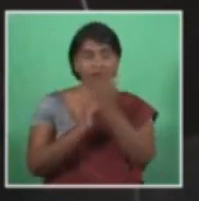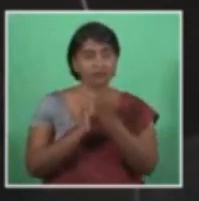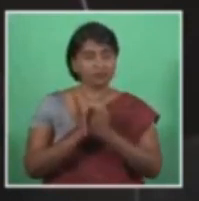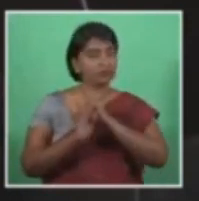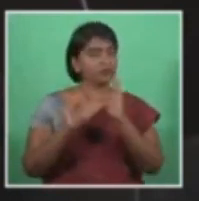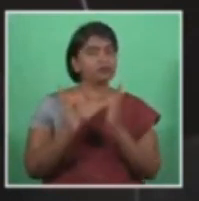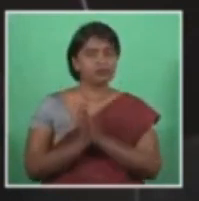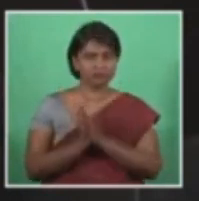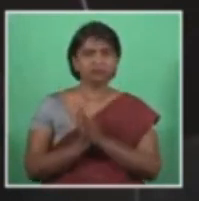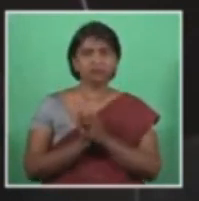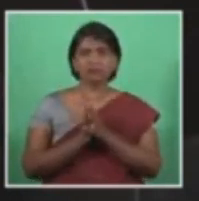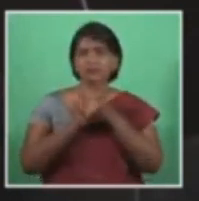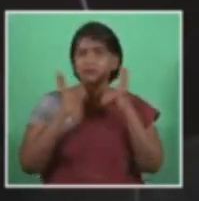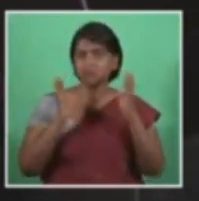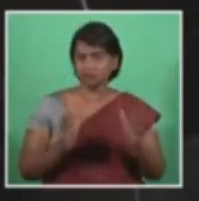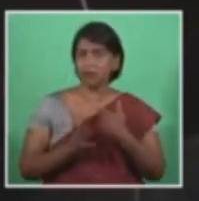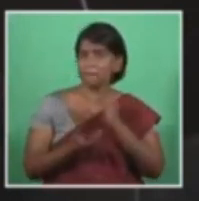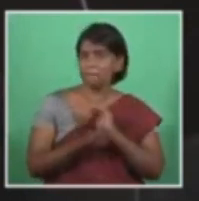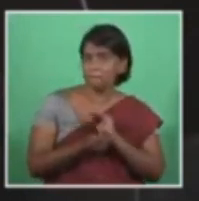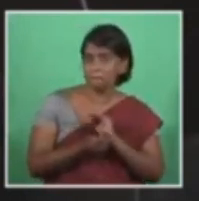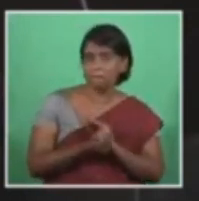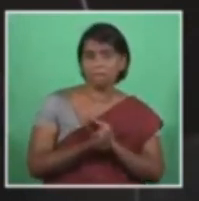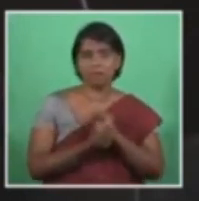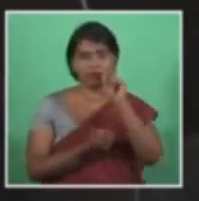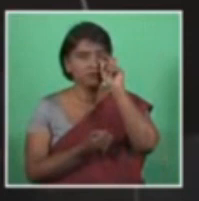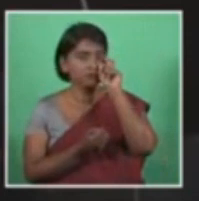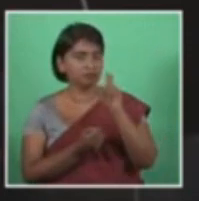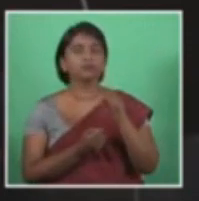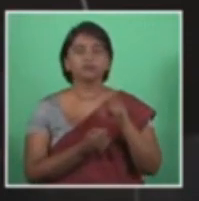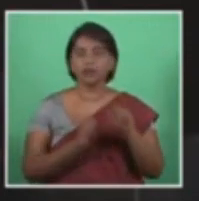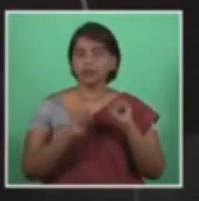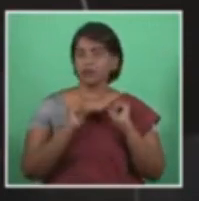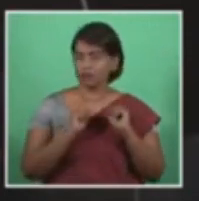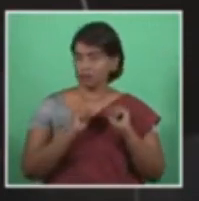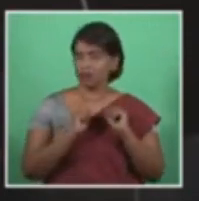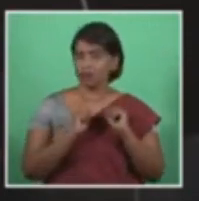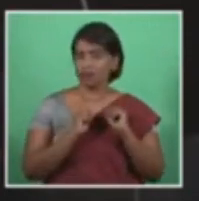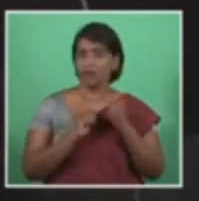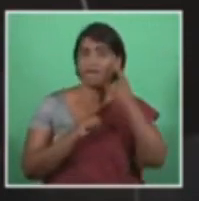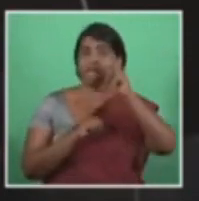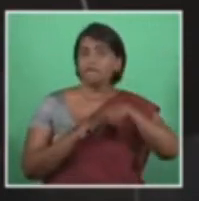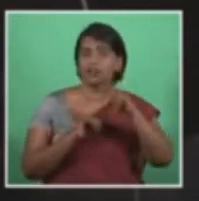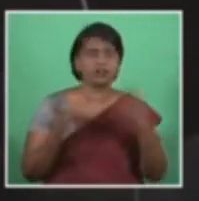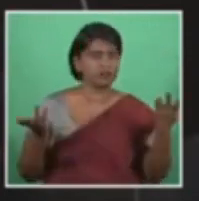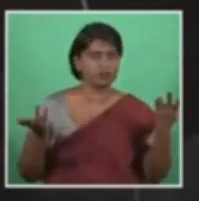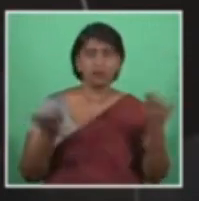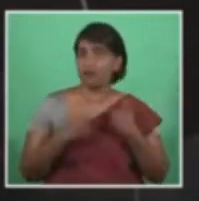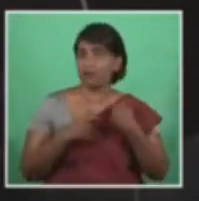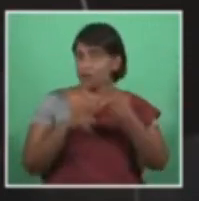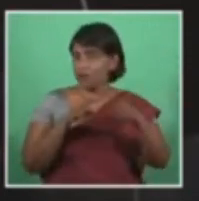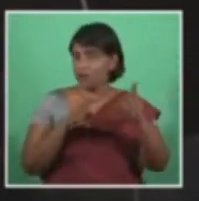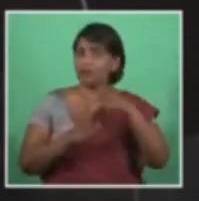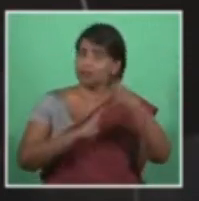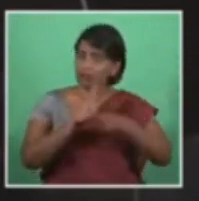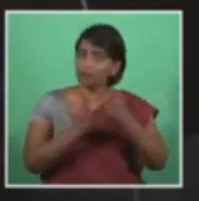කරන දේවල් ගැන ඉතාමත්ම පරිස්සමෙන් බලන්න සිද්ධ වෙන්නේ මොකෝ විශ්වාසයක් නැහැ. ඒක අපිට විතරක් නෙවෙයි